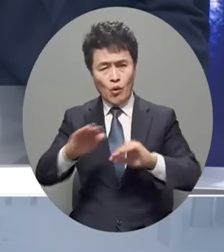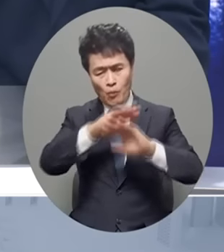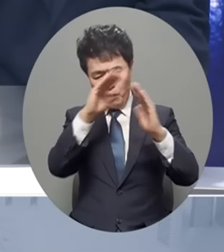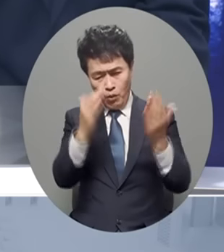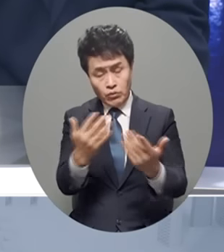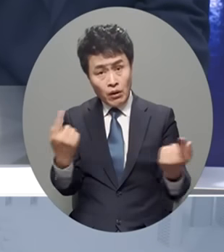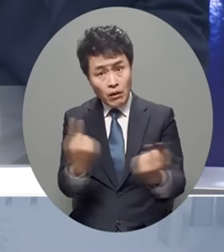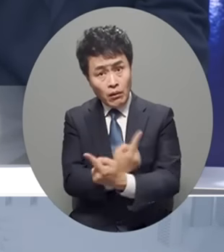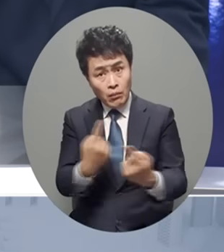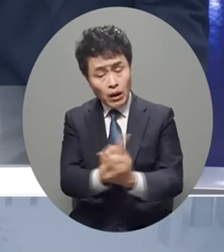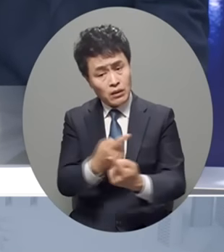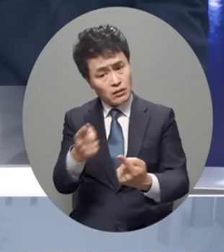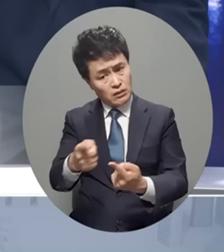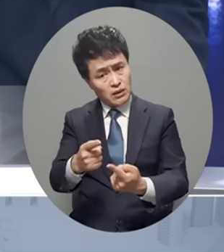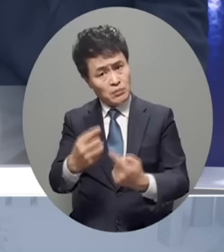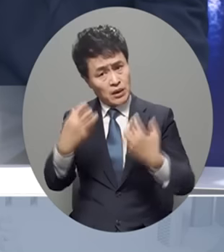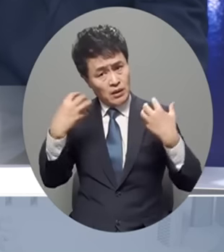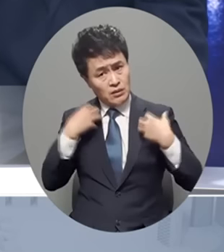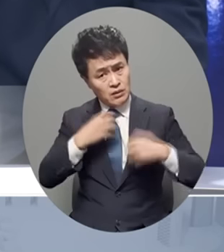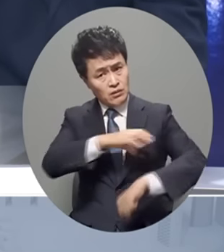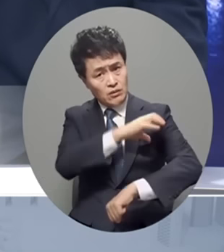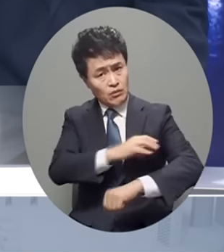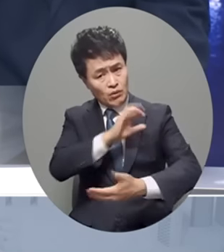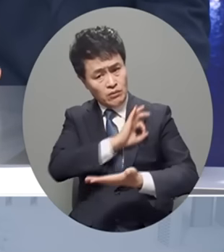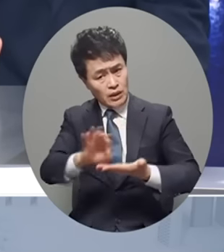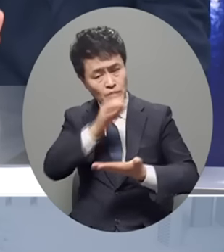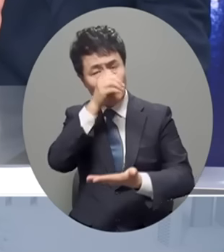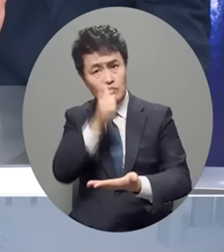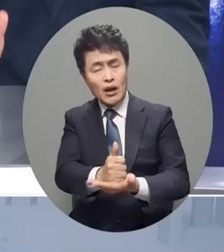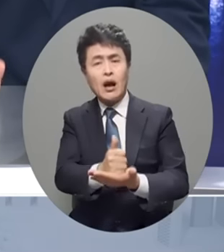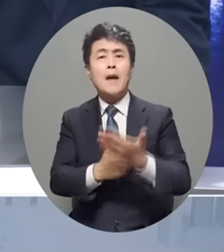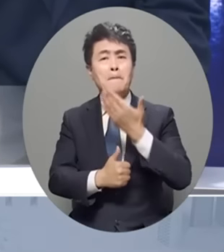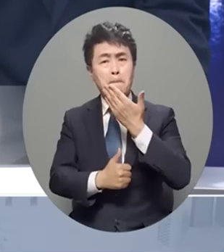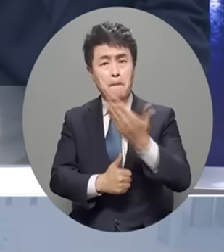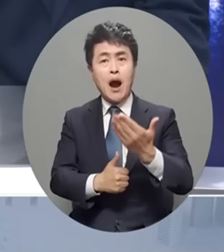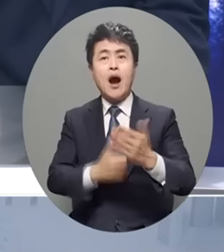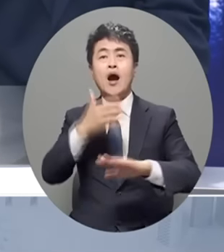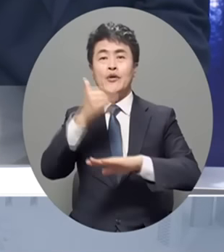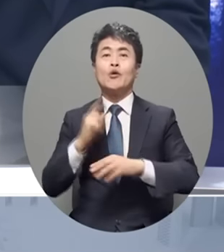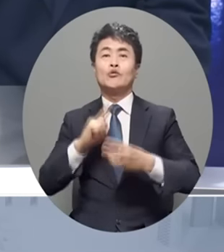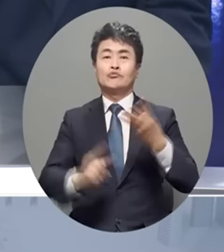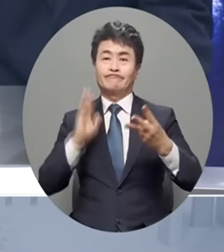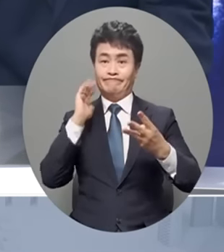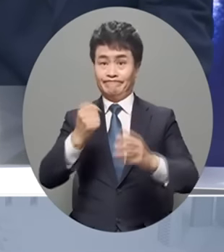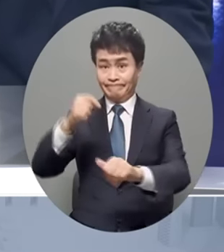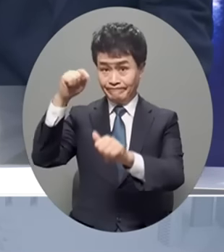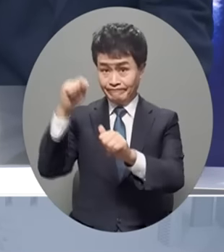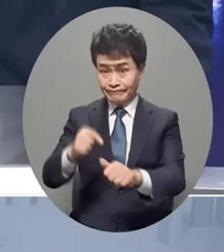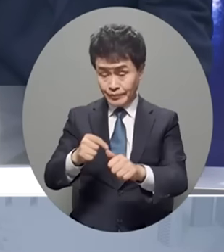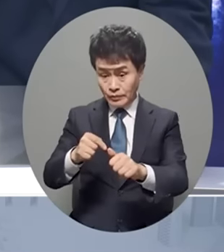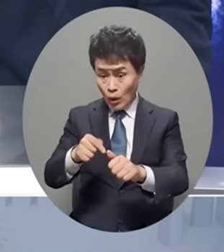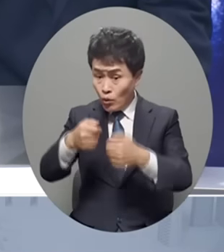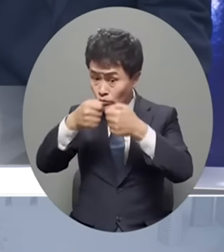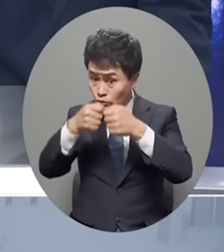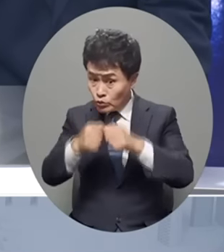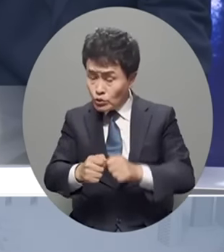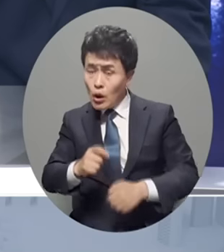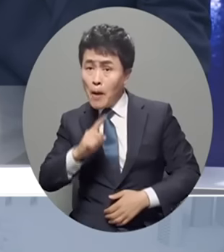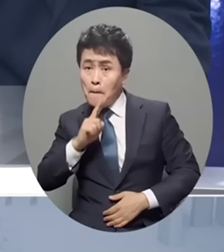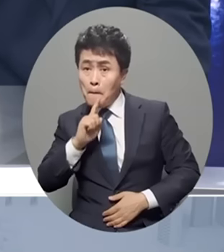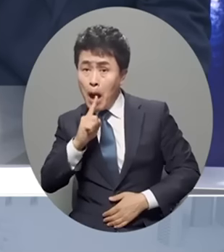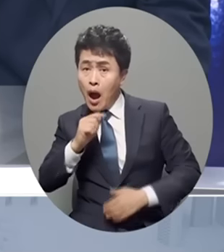바뀌었다면 직권남용죄가 성립할 수 있다는 겁니다. 결국 윤 대통령 지시와 지시의 구체적 발언